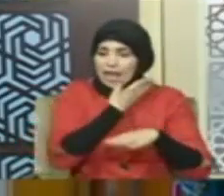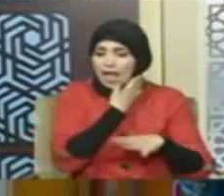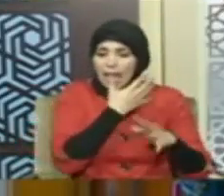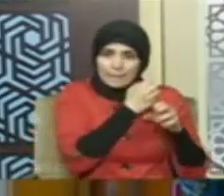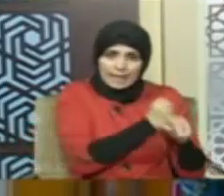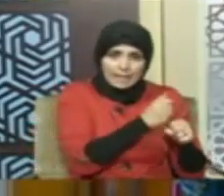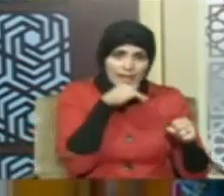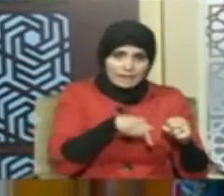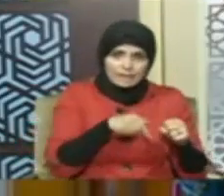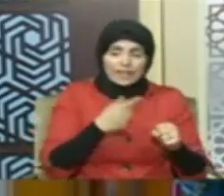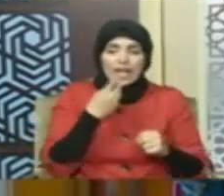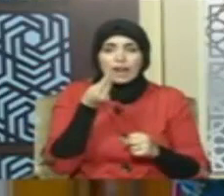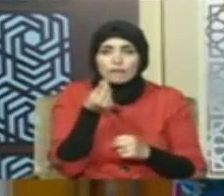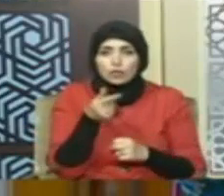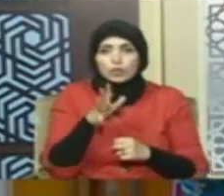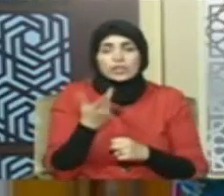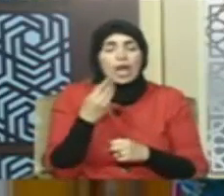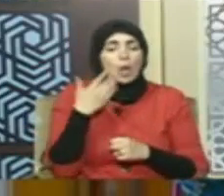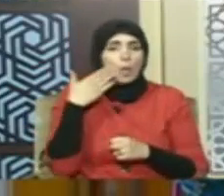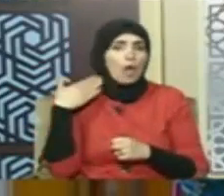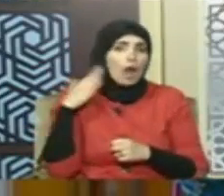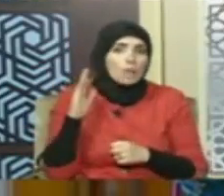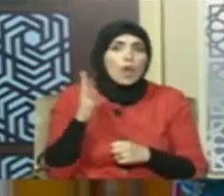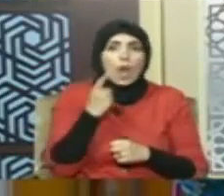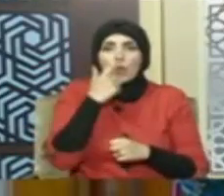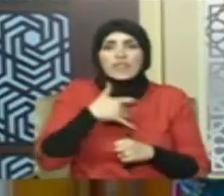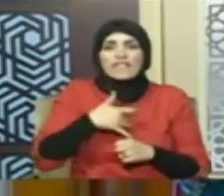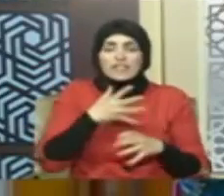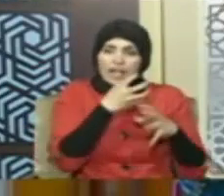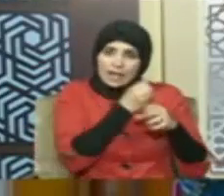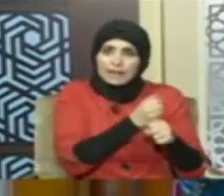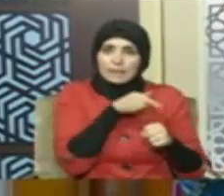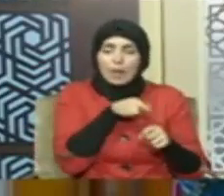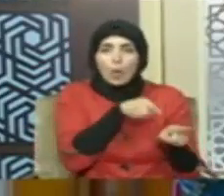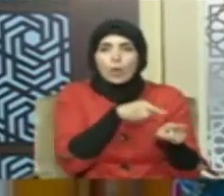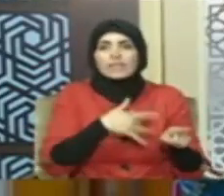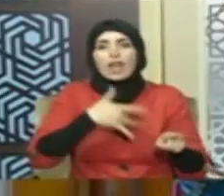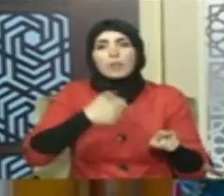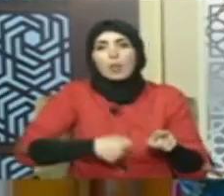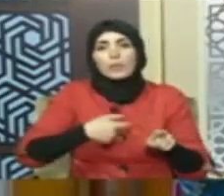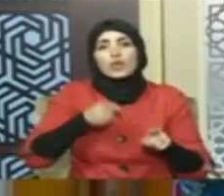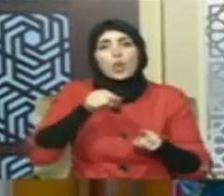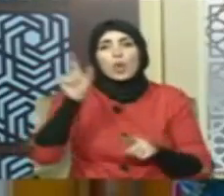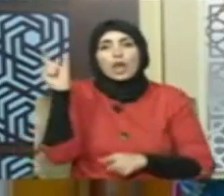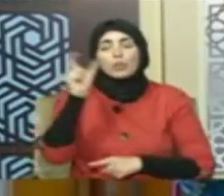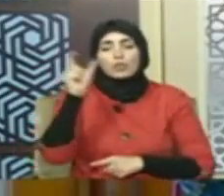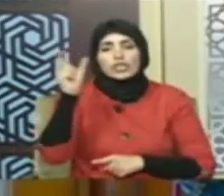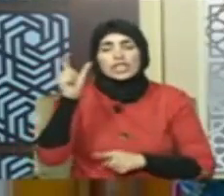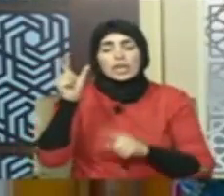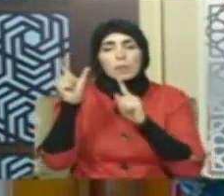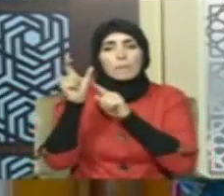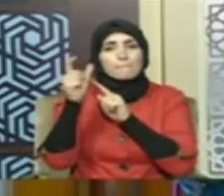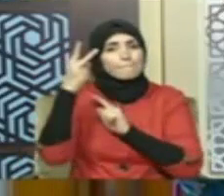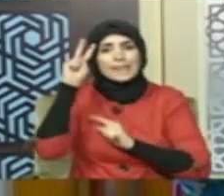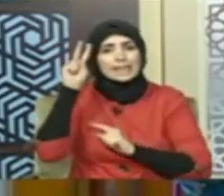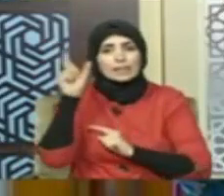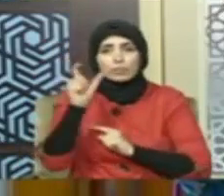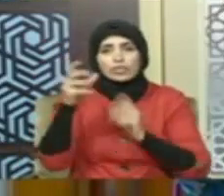والمسلم من سلم الناس من لسانه